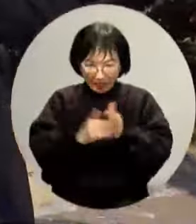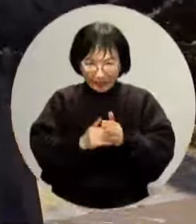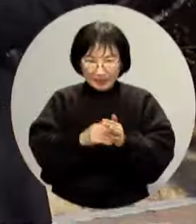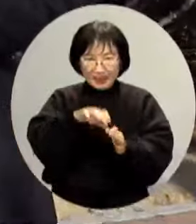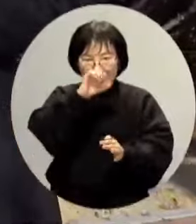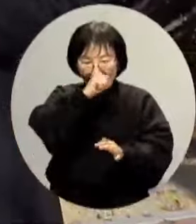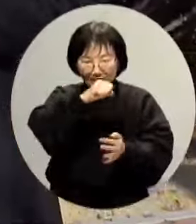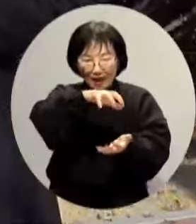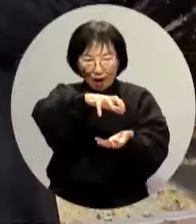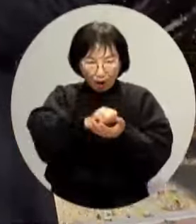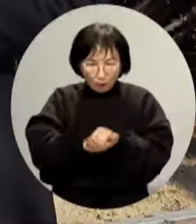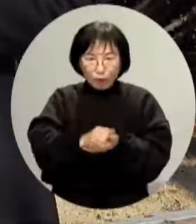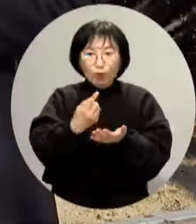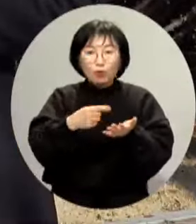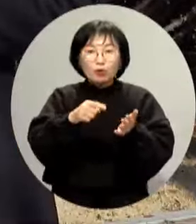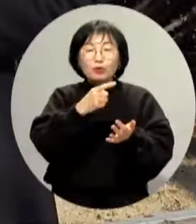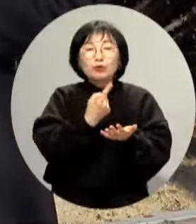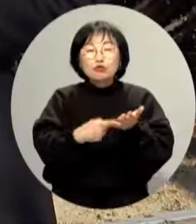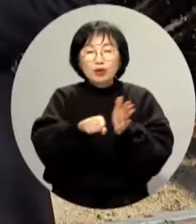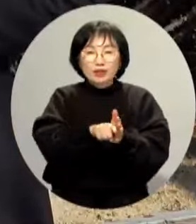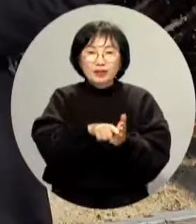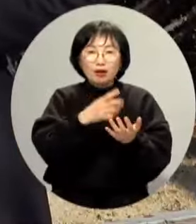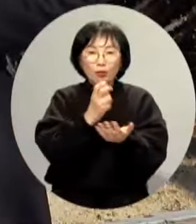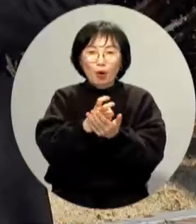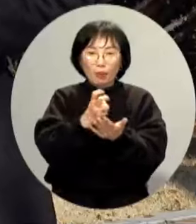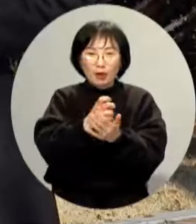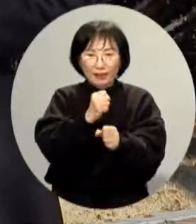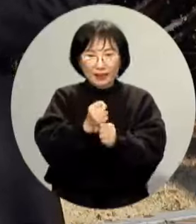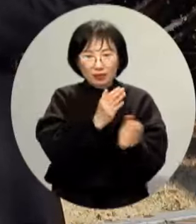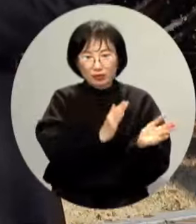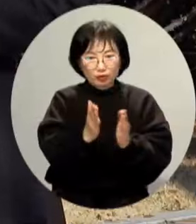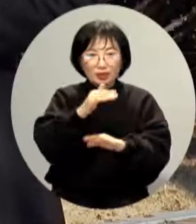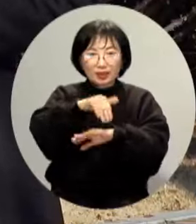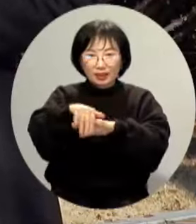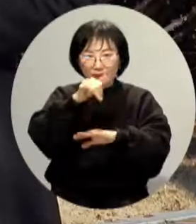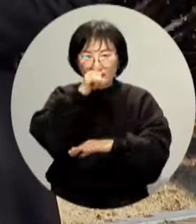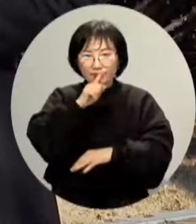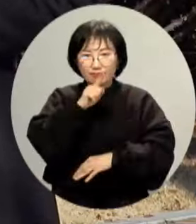확보의 근거가 될 조례를 마련하겠다는 입장입니다. MBC 뉴스 박혜진입니다.